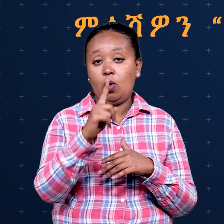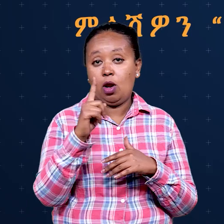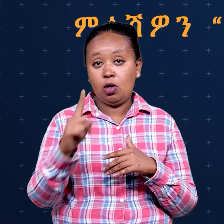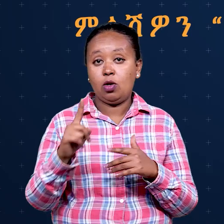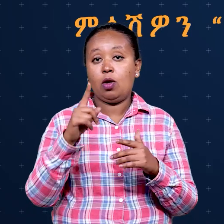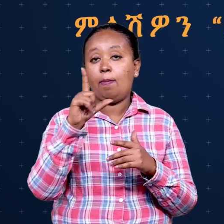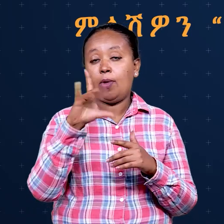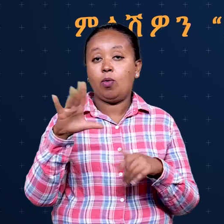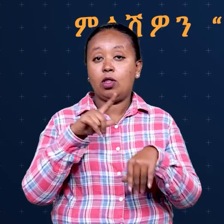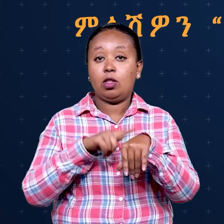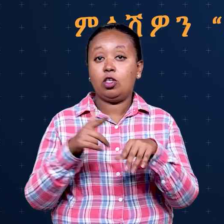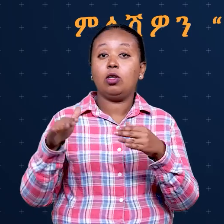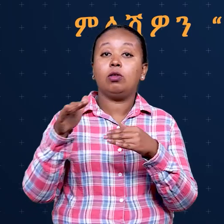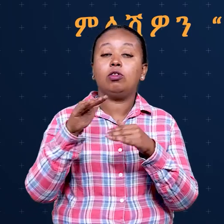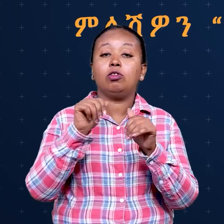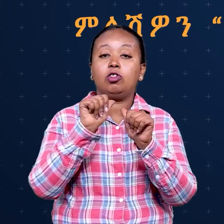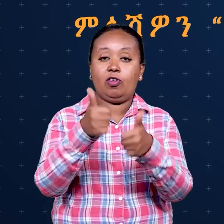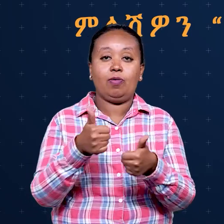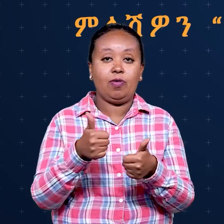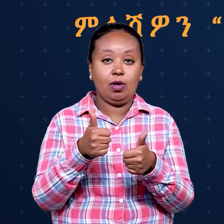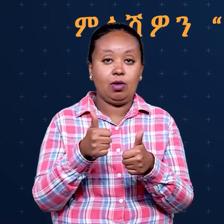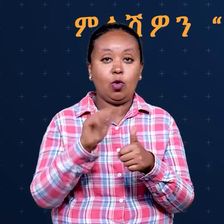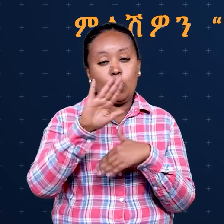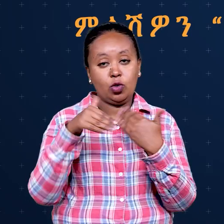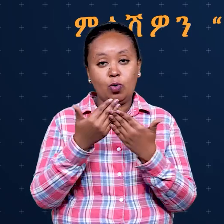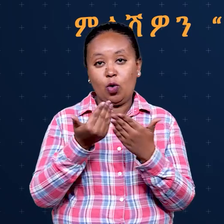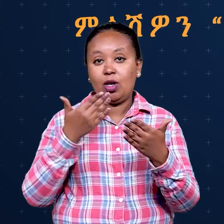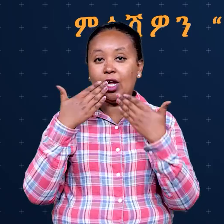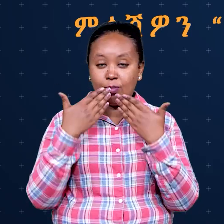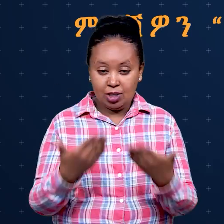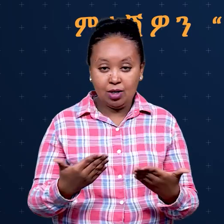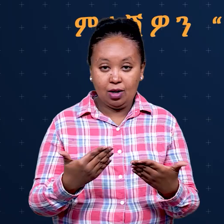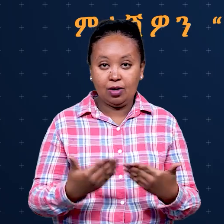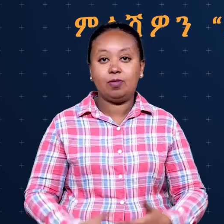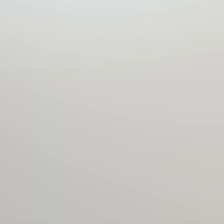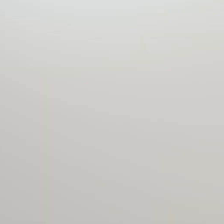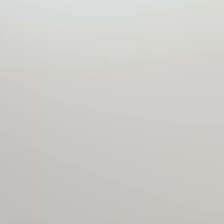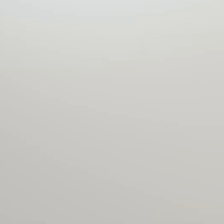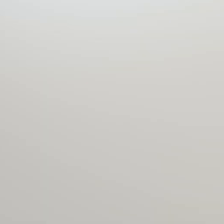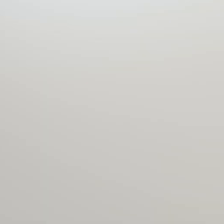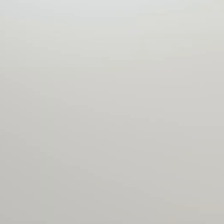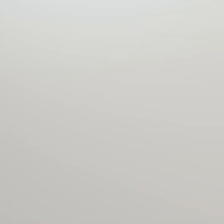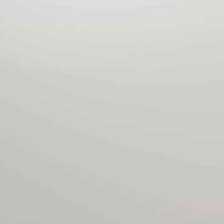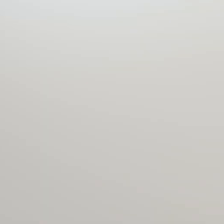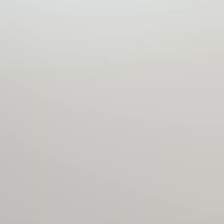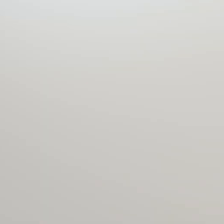ተመልካቾቻችን ለእያንዳንዳችሁ የ100 ብር የአየር ሰዓት እንሸልማለን። ሁላችሁንም ከወዲሁ እናመሰግናለን።